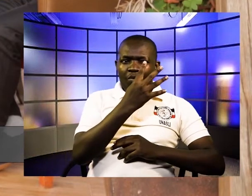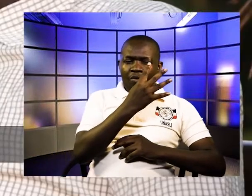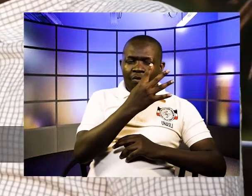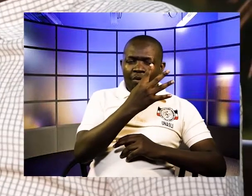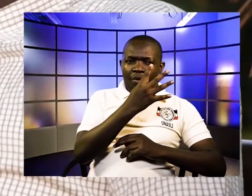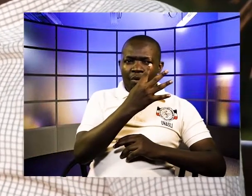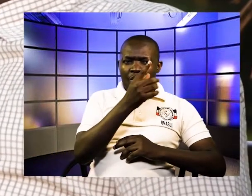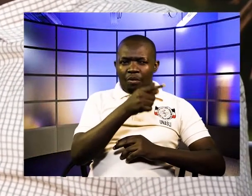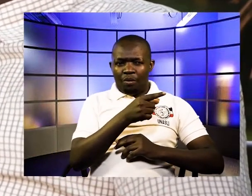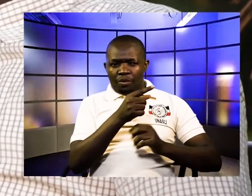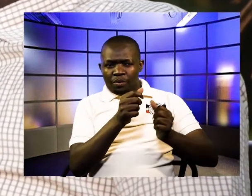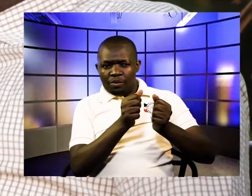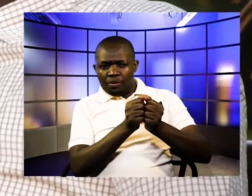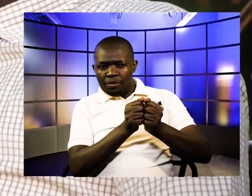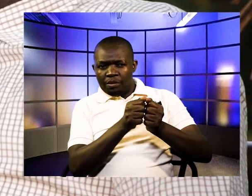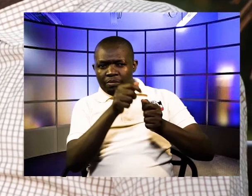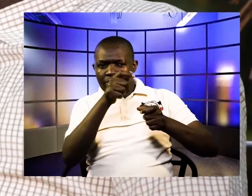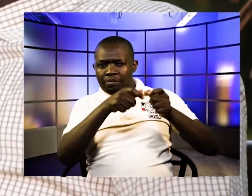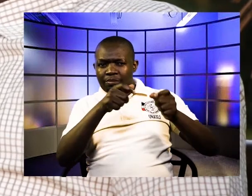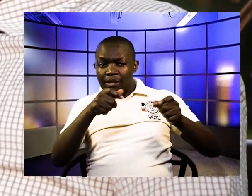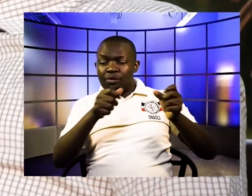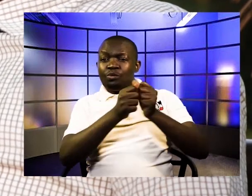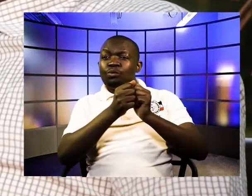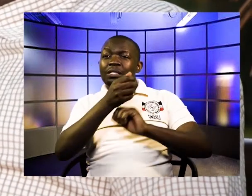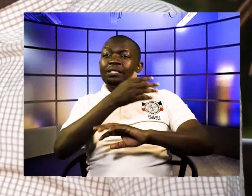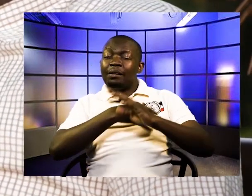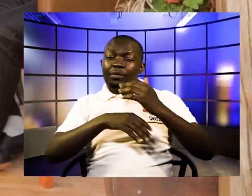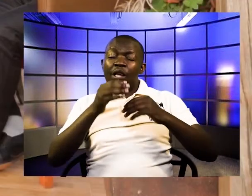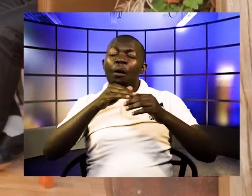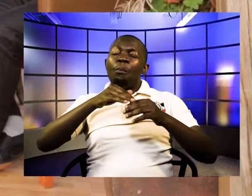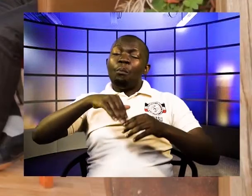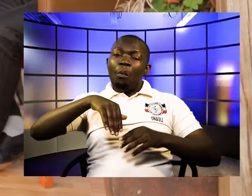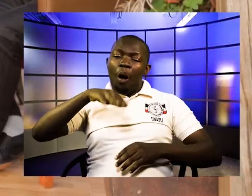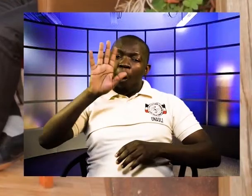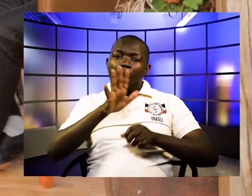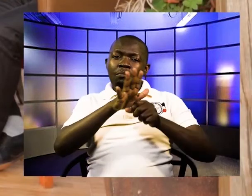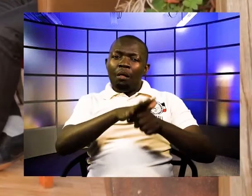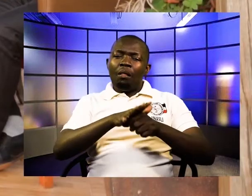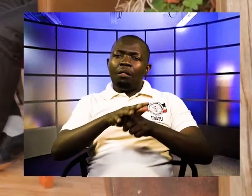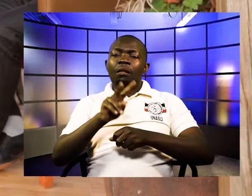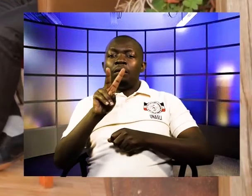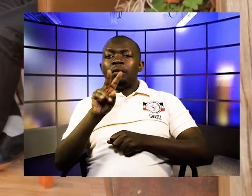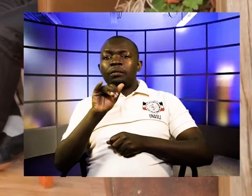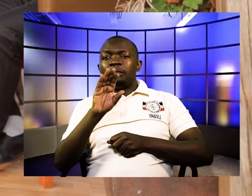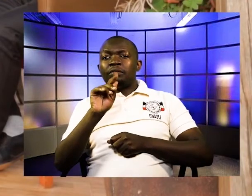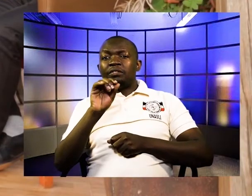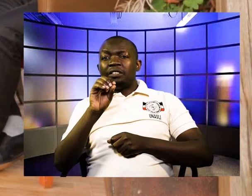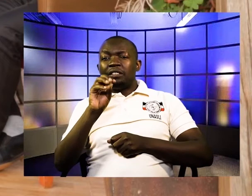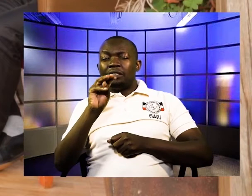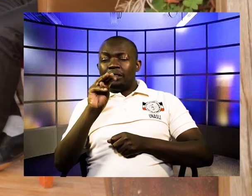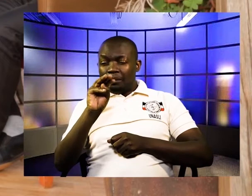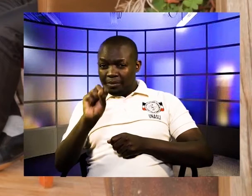times persons with disabilities are more victims than those without